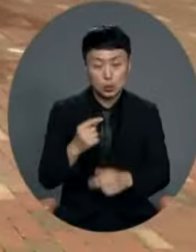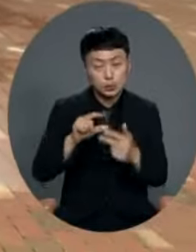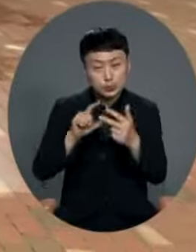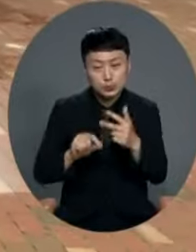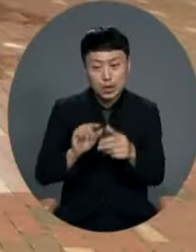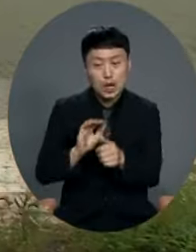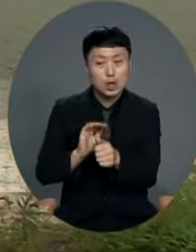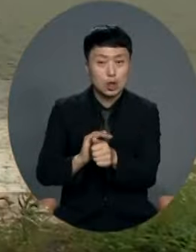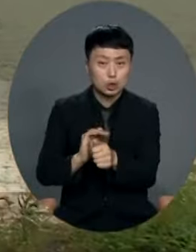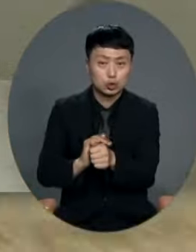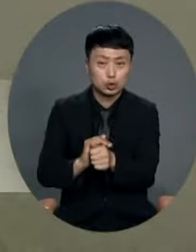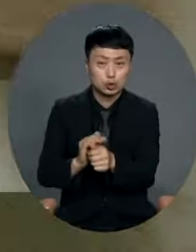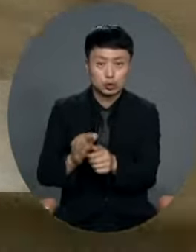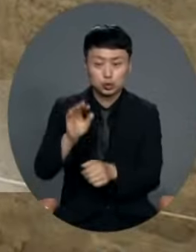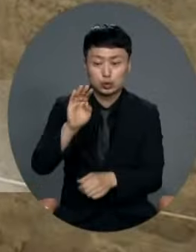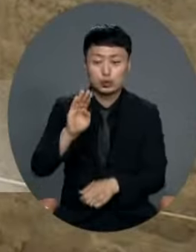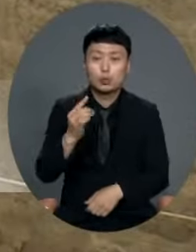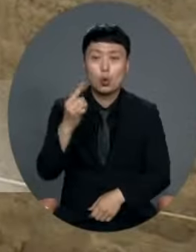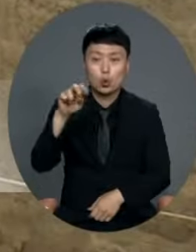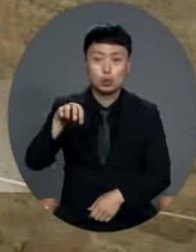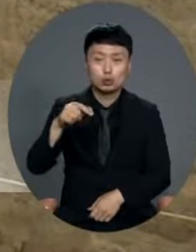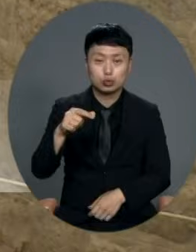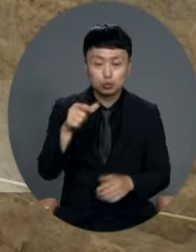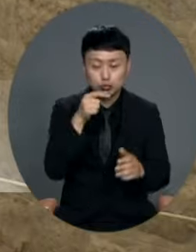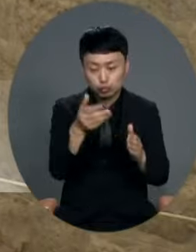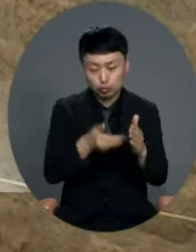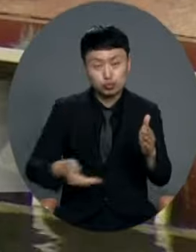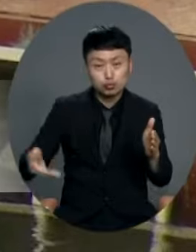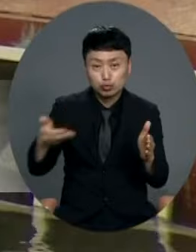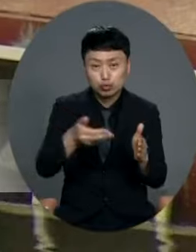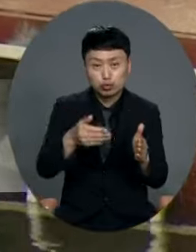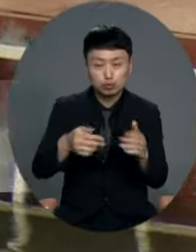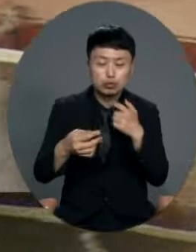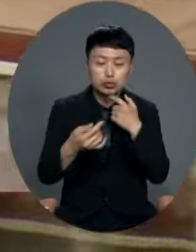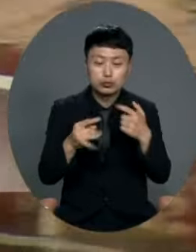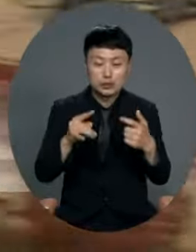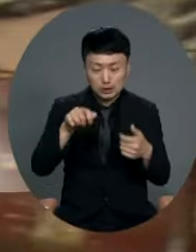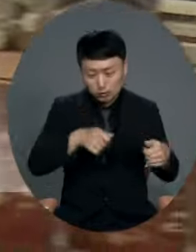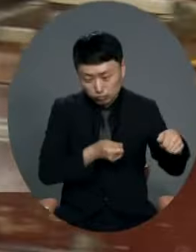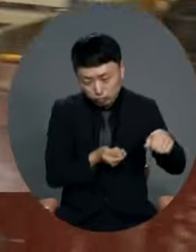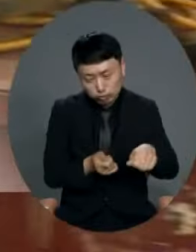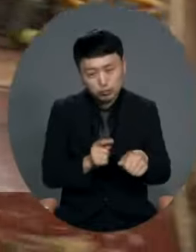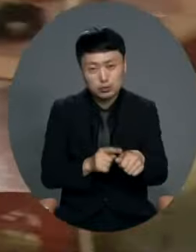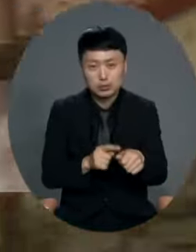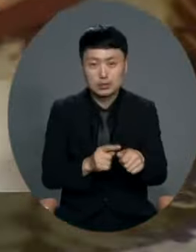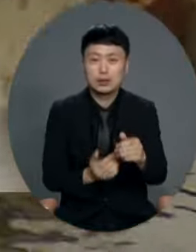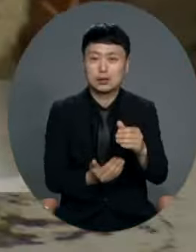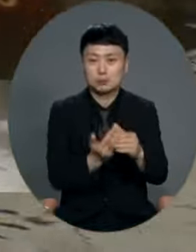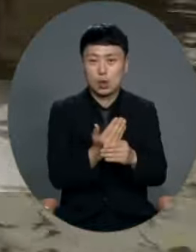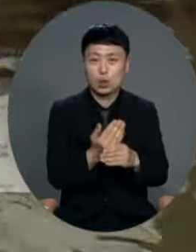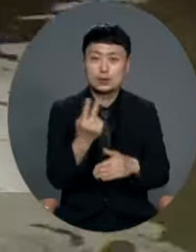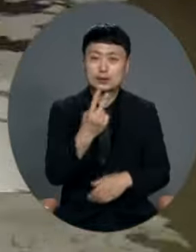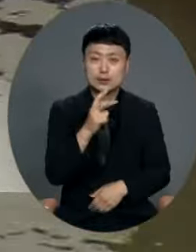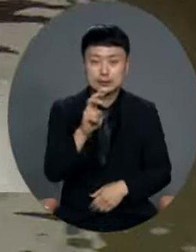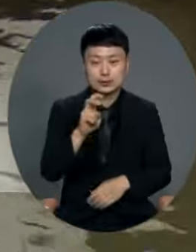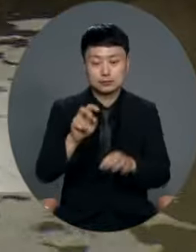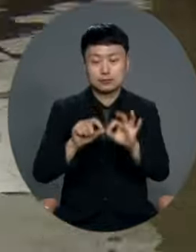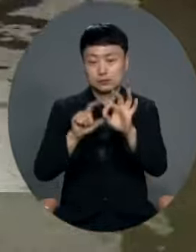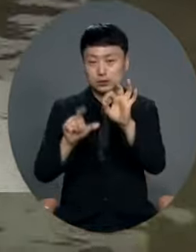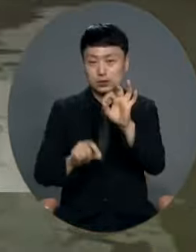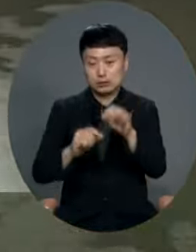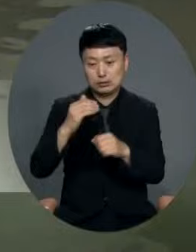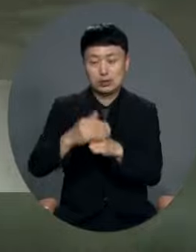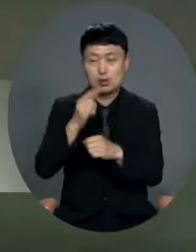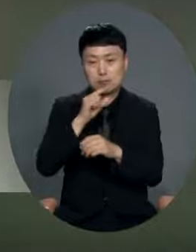경주 보문에서 수문 교체 작업 전 상황 점검을 하던 60대 잠수부가 숨졌고 2020년 10월에는